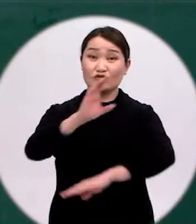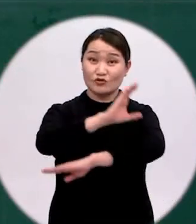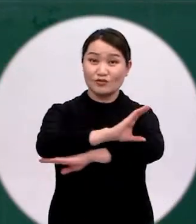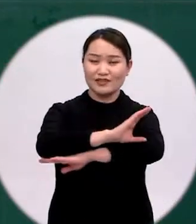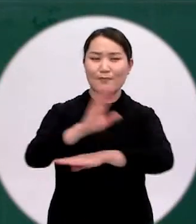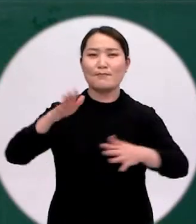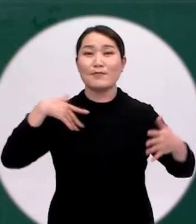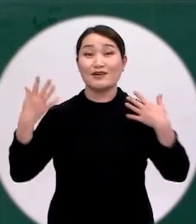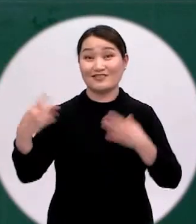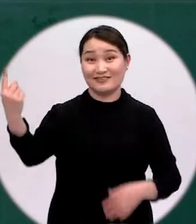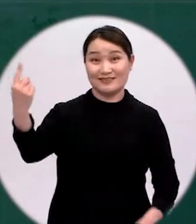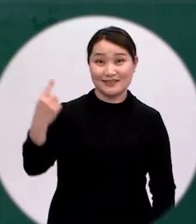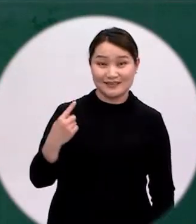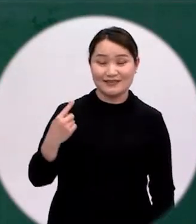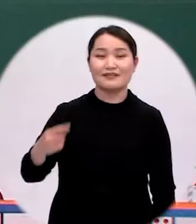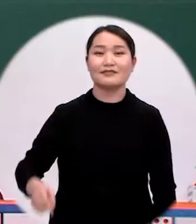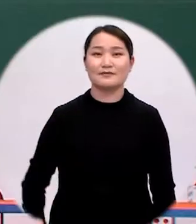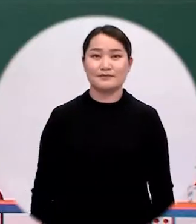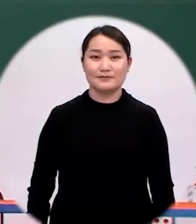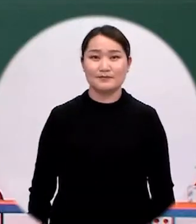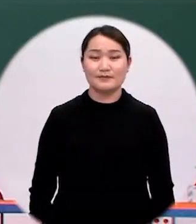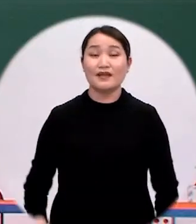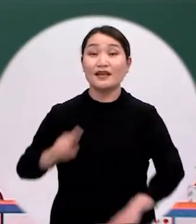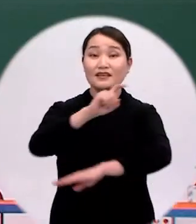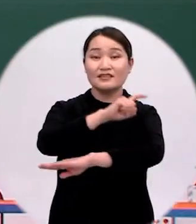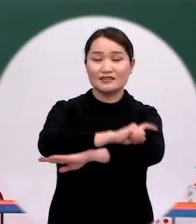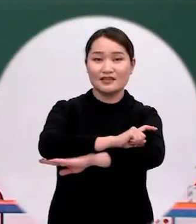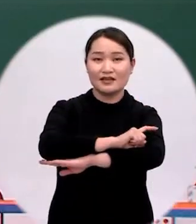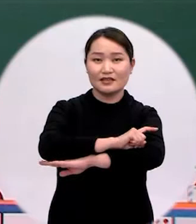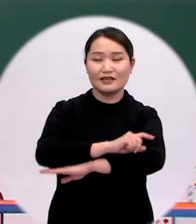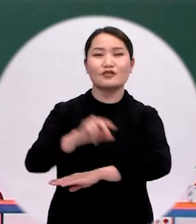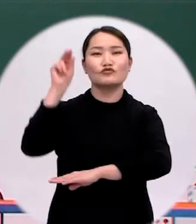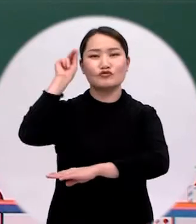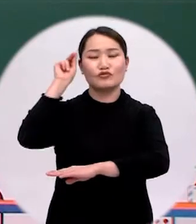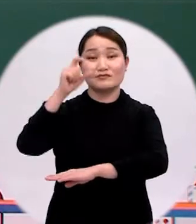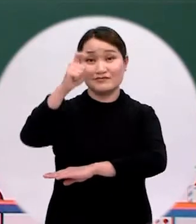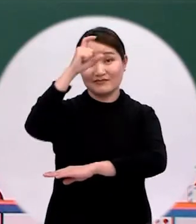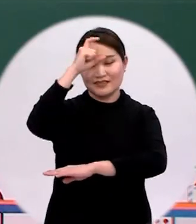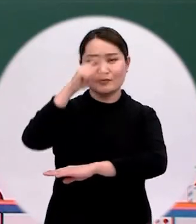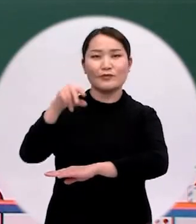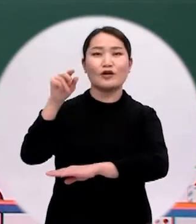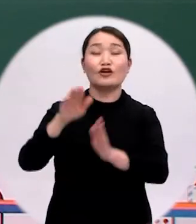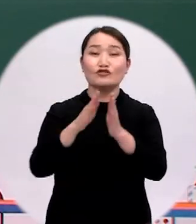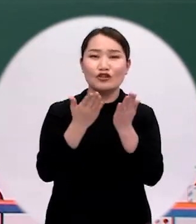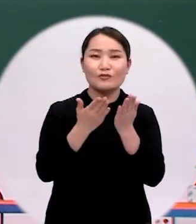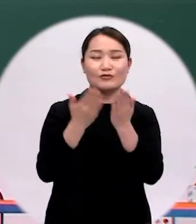баяр хөөртэйгээр ирлээ. Хичээлдээ суралцаж эрдэм номоо сурсаар.